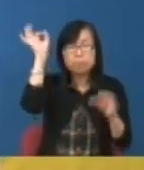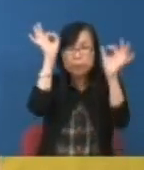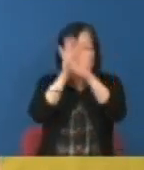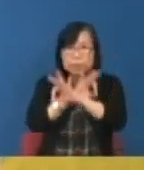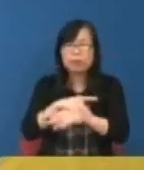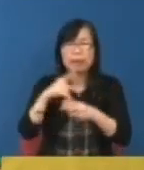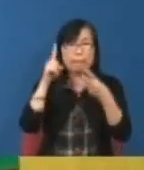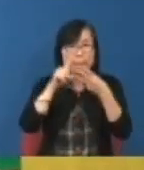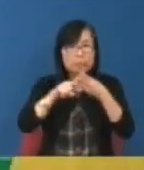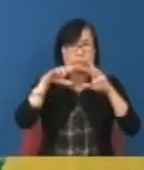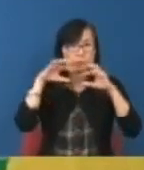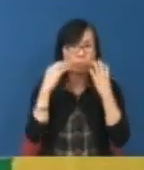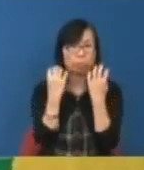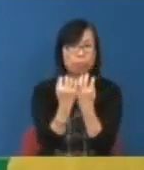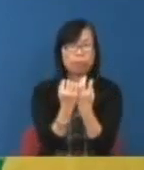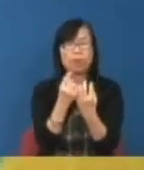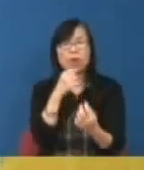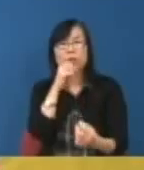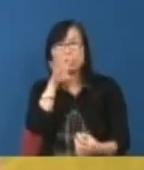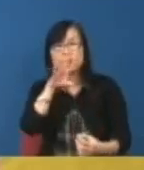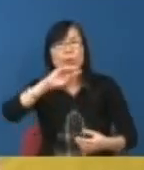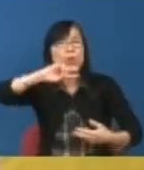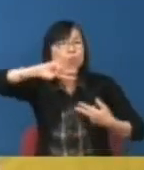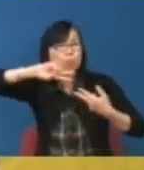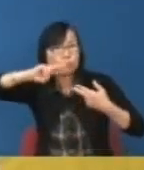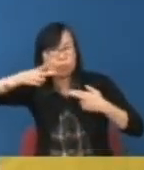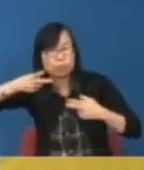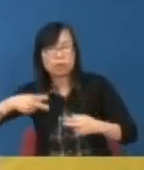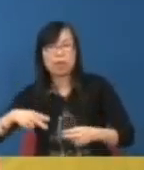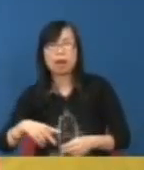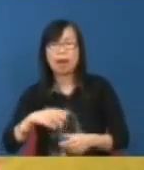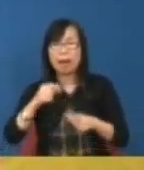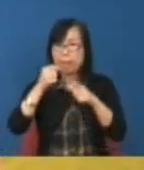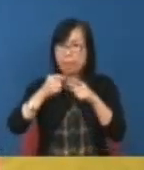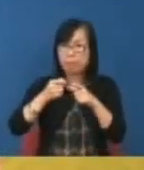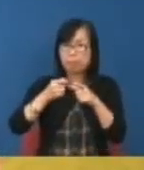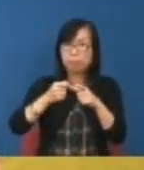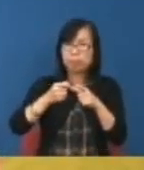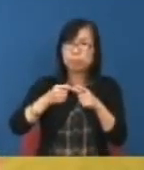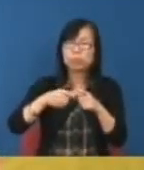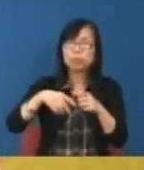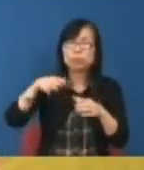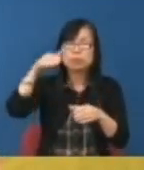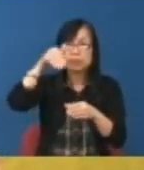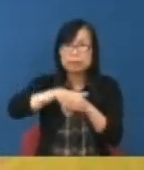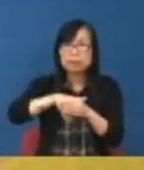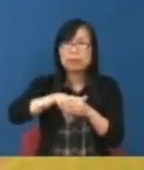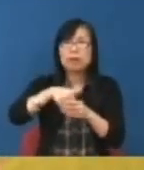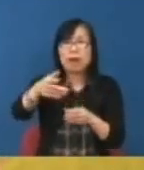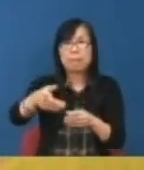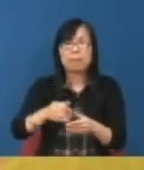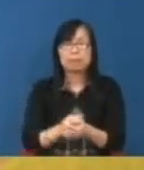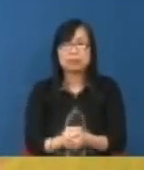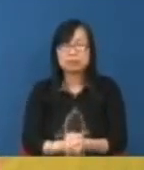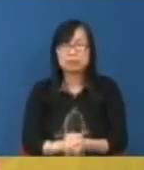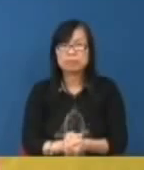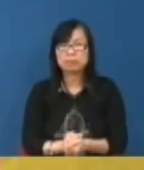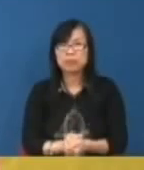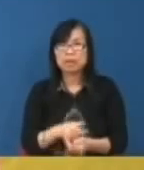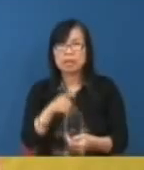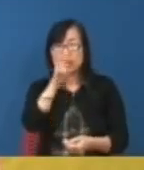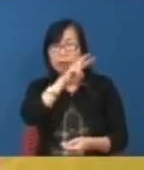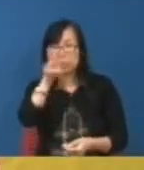主黨嘅即係所謂我叫轉態咧，究竟？是不是五區公投是一個即是叫做導火線呢？但如果你實際看